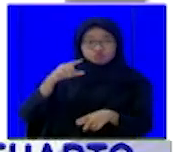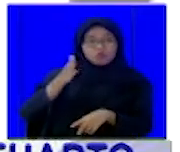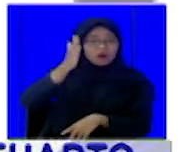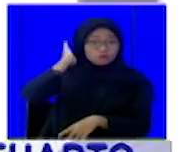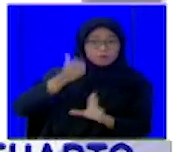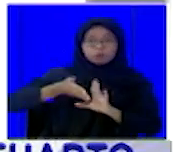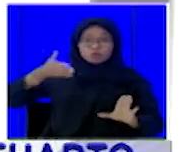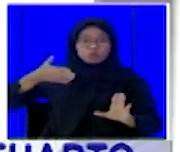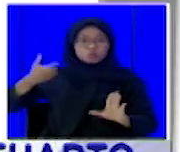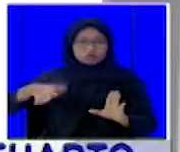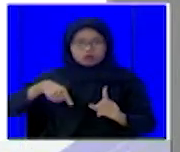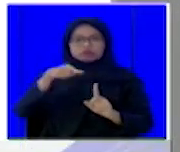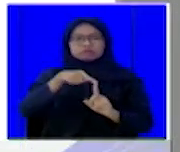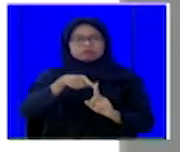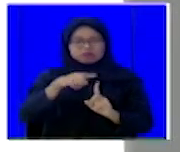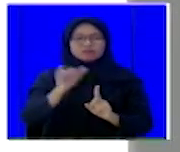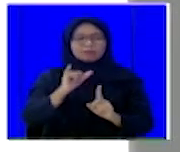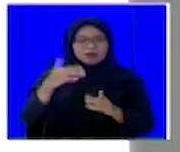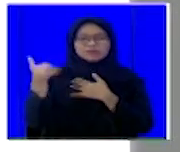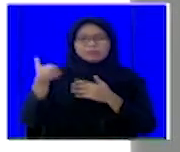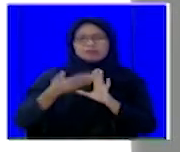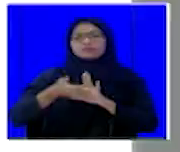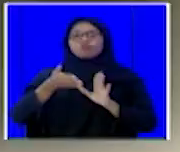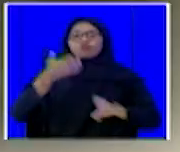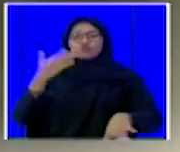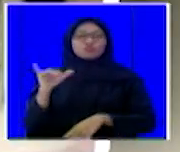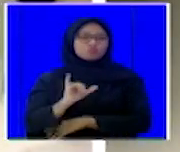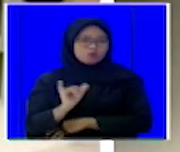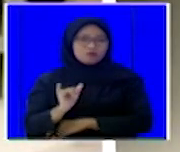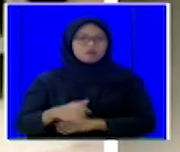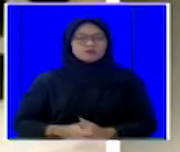1958 lebih Jakarta resanjaya anews laporkan